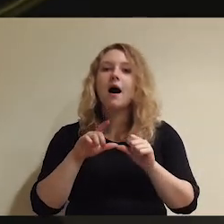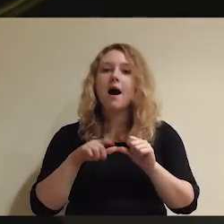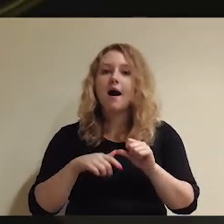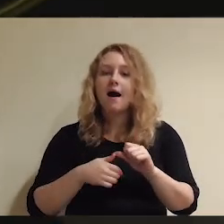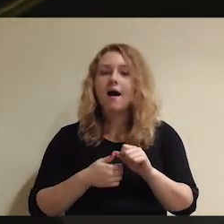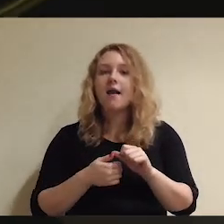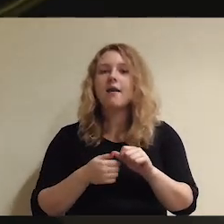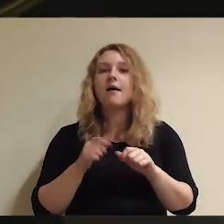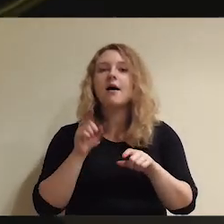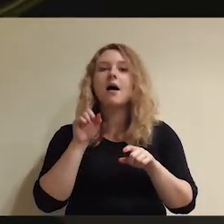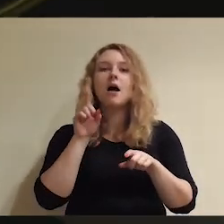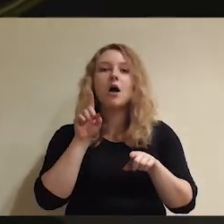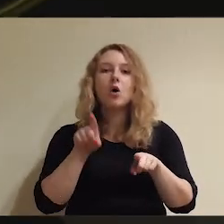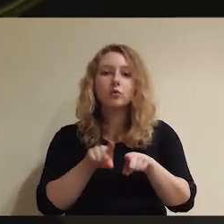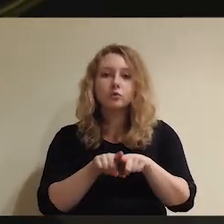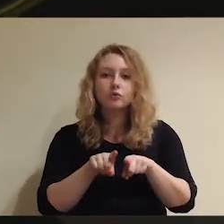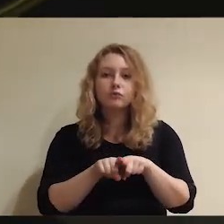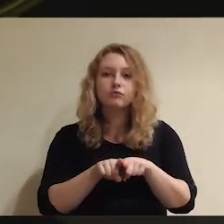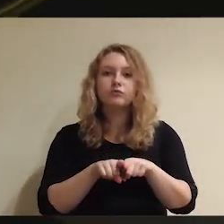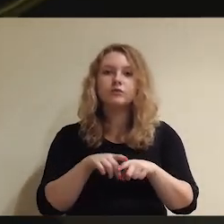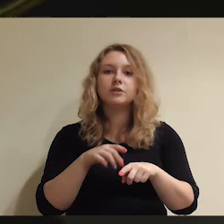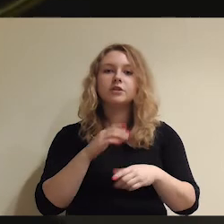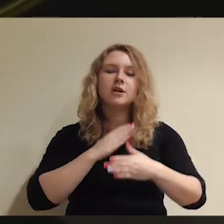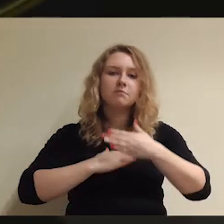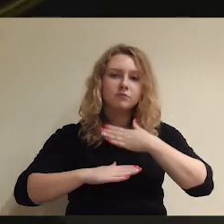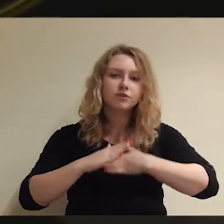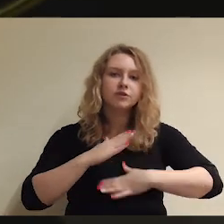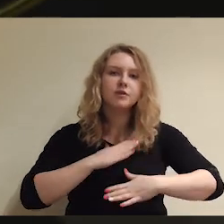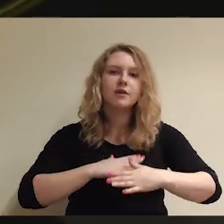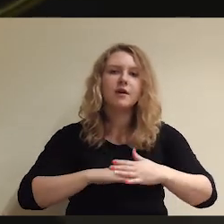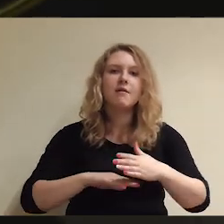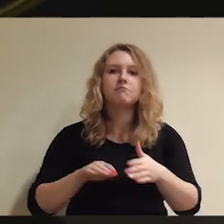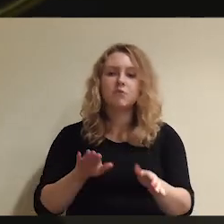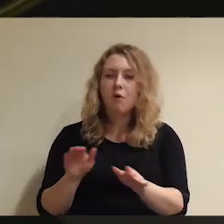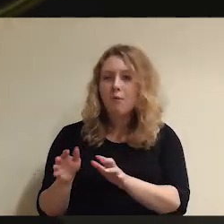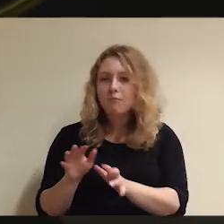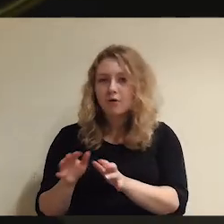ale również życzliwego i troskliwego.